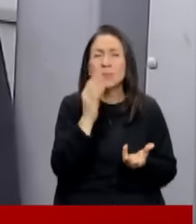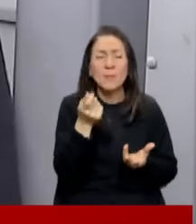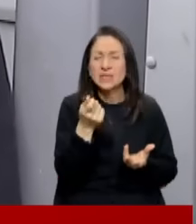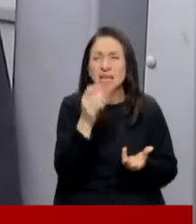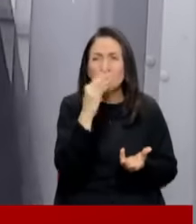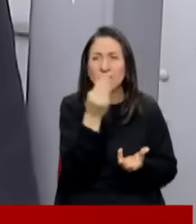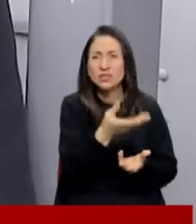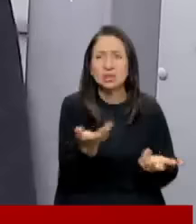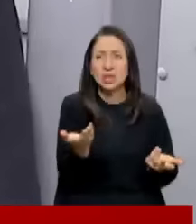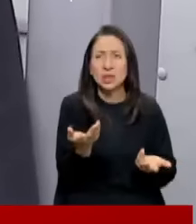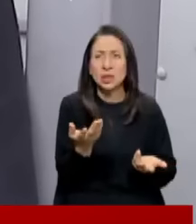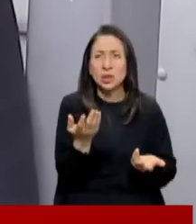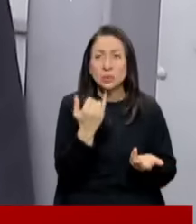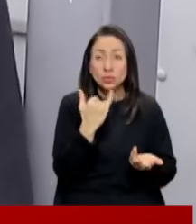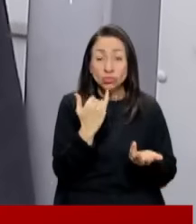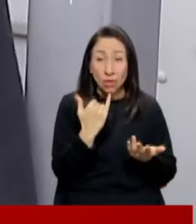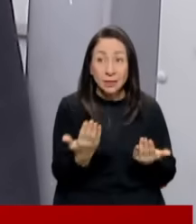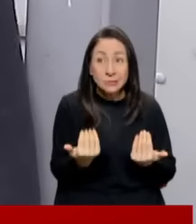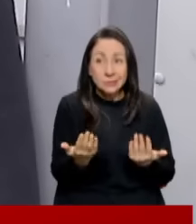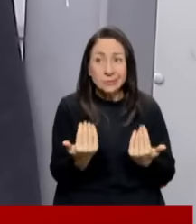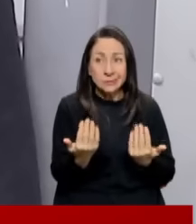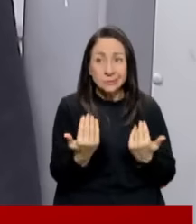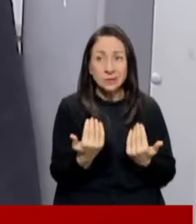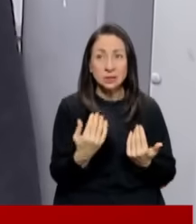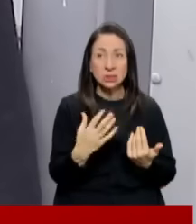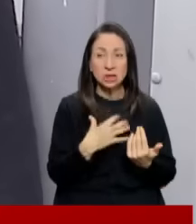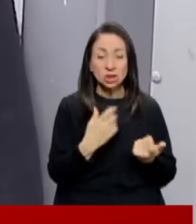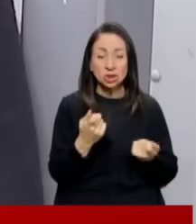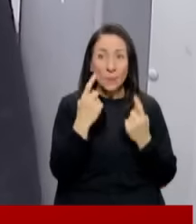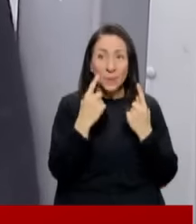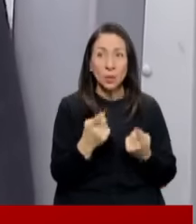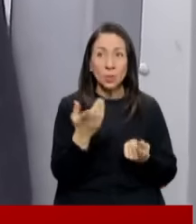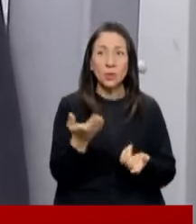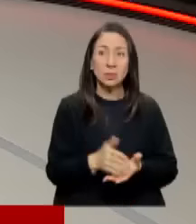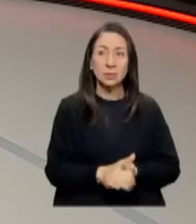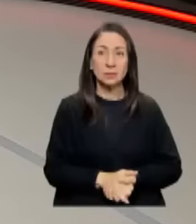kime verecek ya? Müşteri çekmek için. Herkes kendi işine bakıyor.